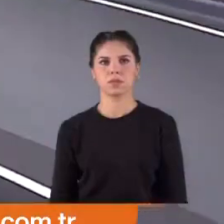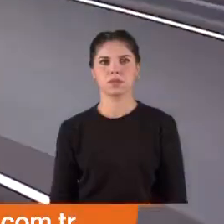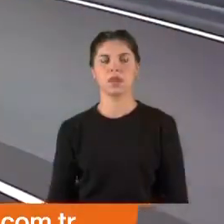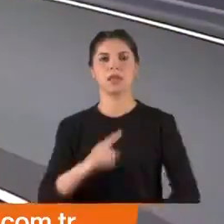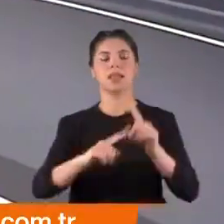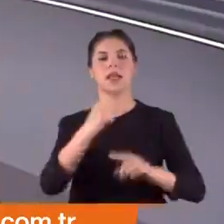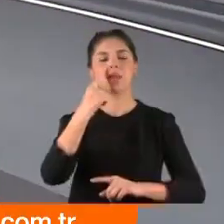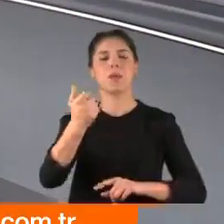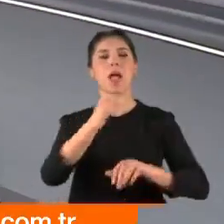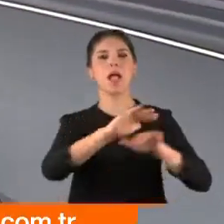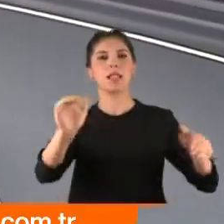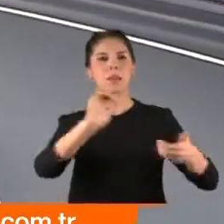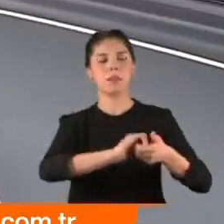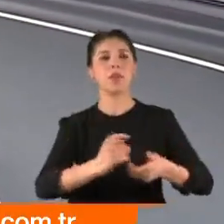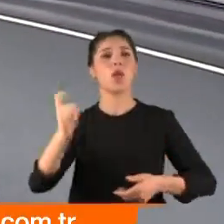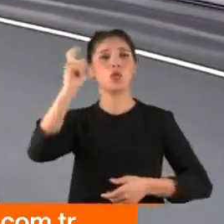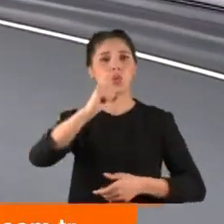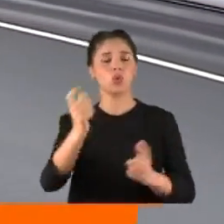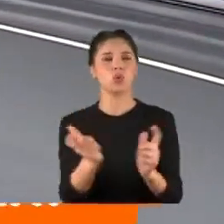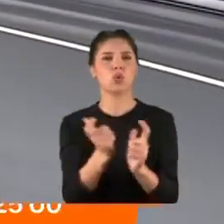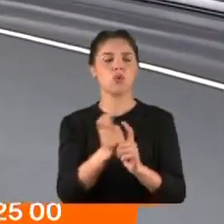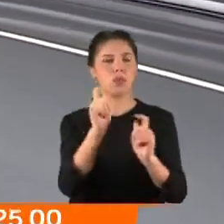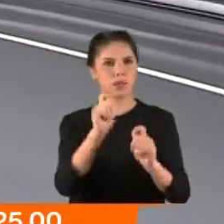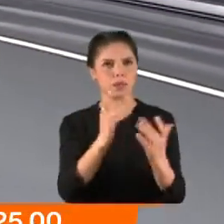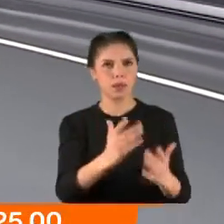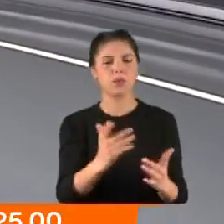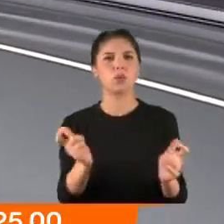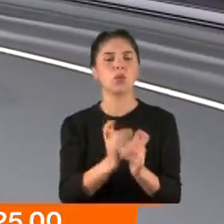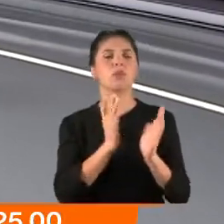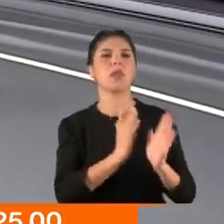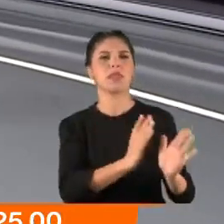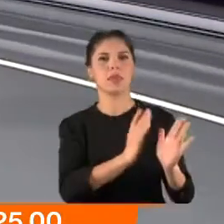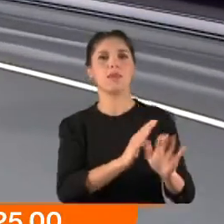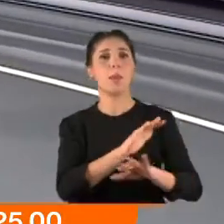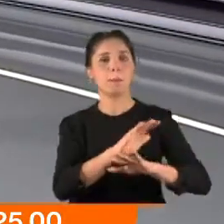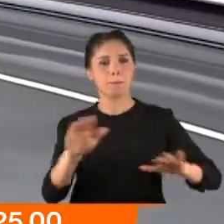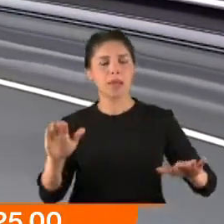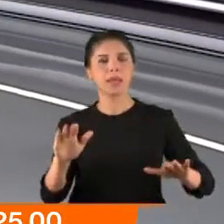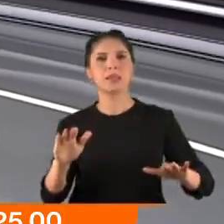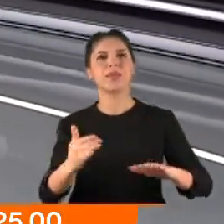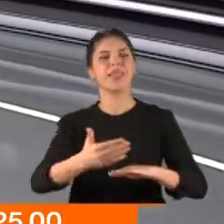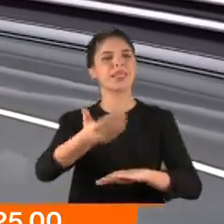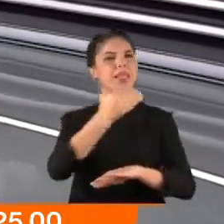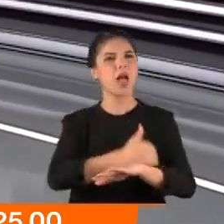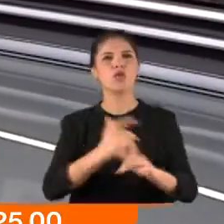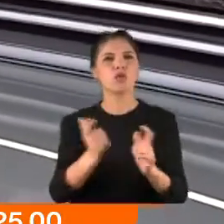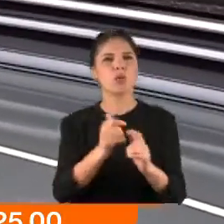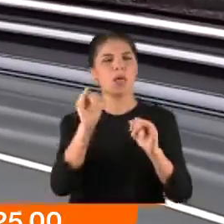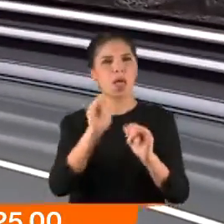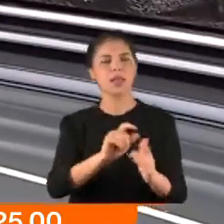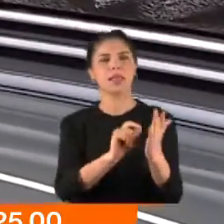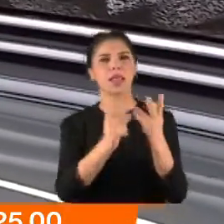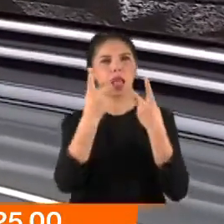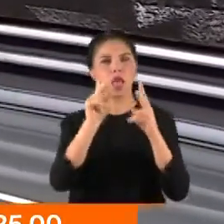Ne siyaset, altılı masa 9. kez bir araya geldiler. Toplantı hala devam ediyor. Bitiminde daha önceki toplantılarda olduğu gibi yazılı bir